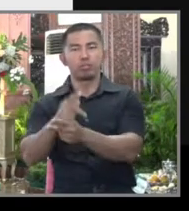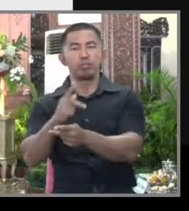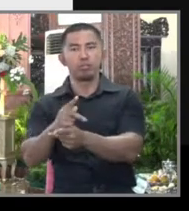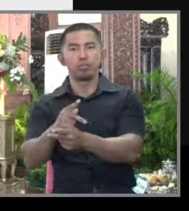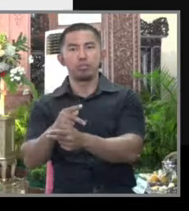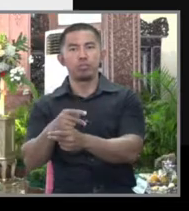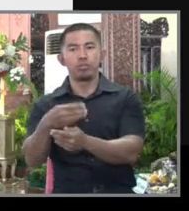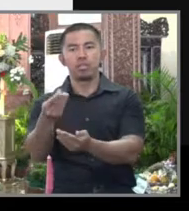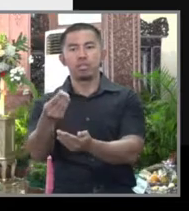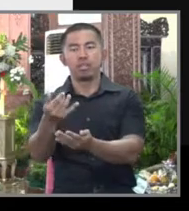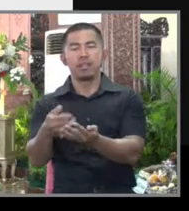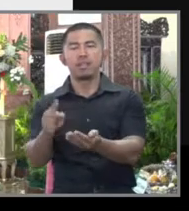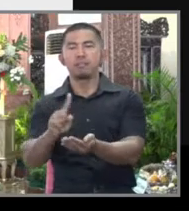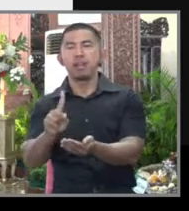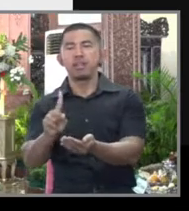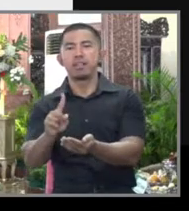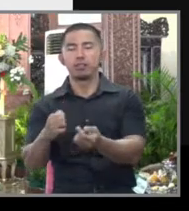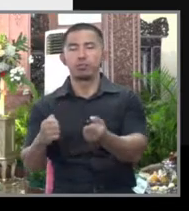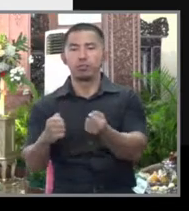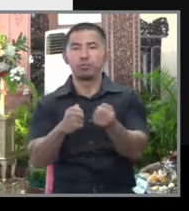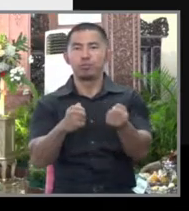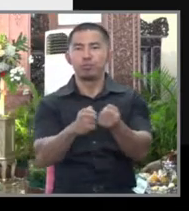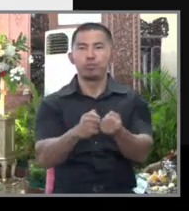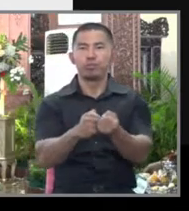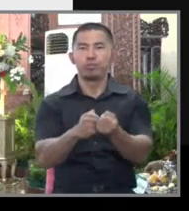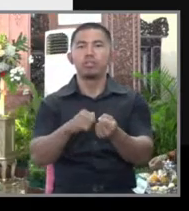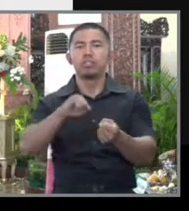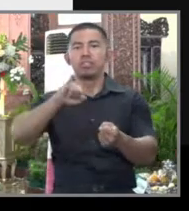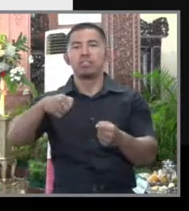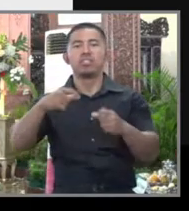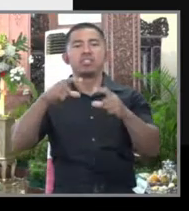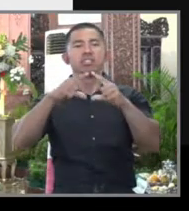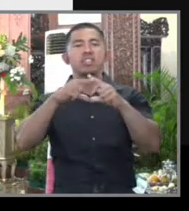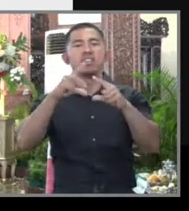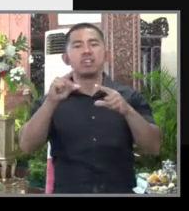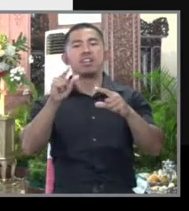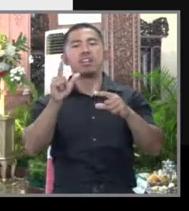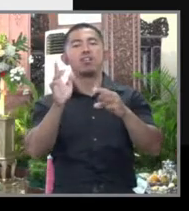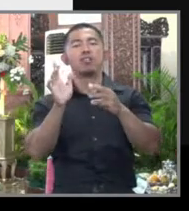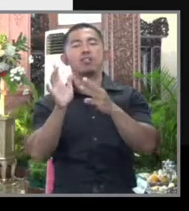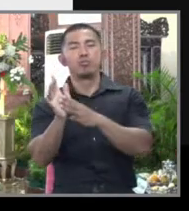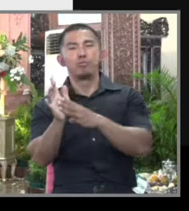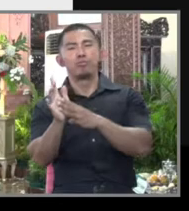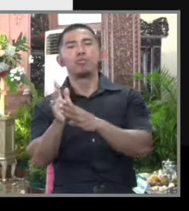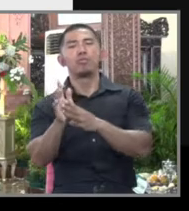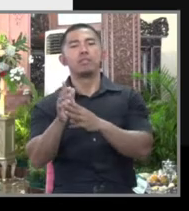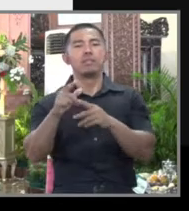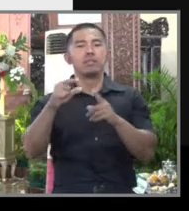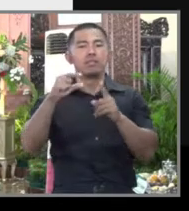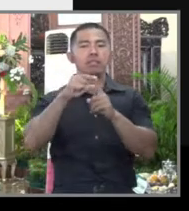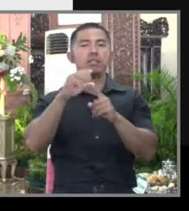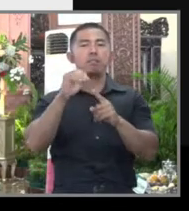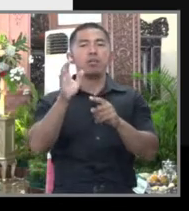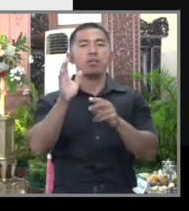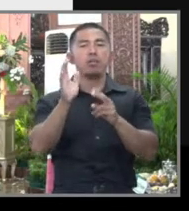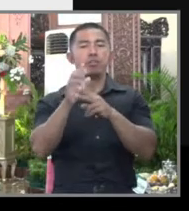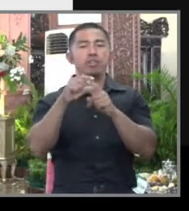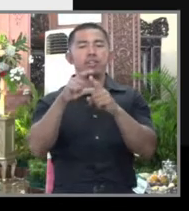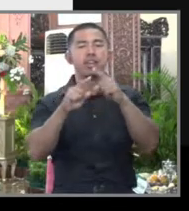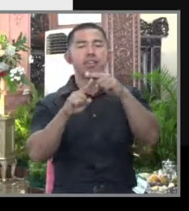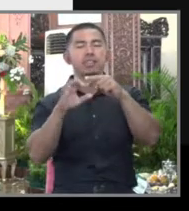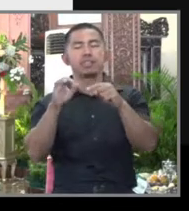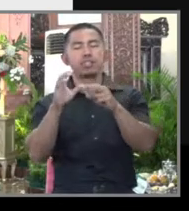yang dibiayai oleh, yang didukung penuh oleh Jarum Foundation, Sampurna Foundation, Tanoto Foundation, dan